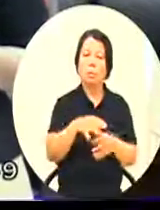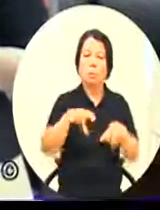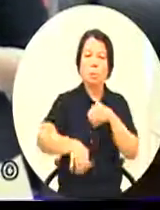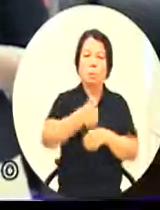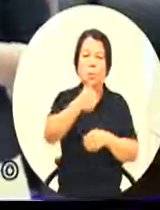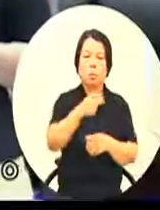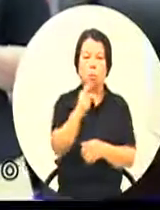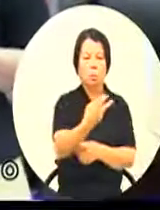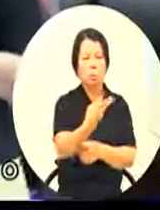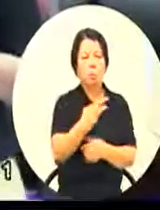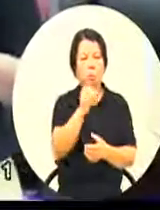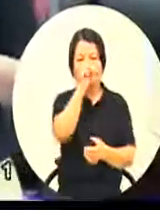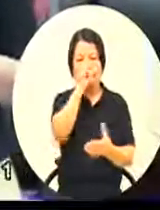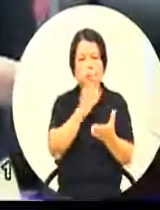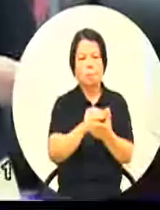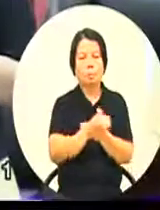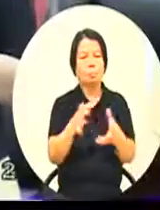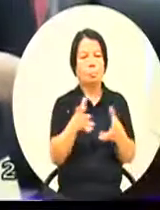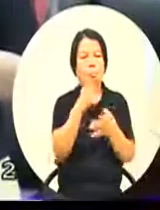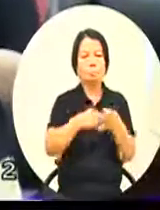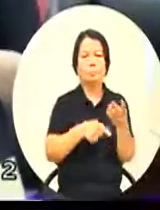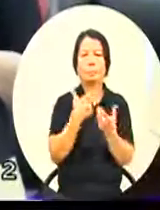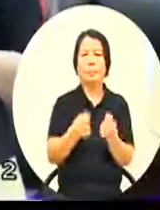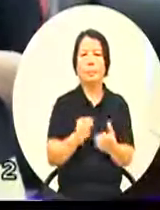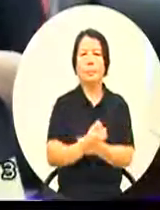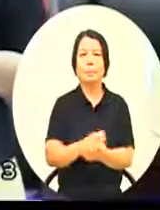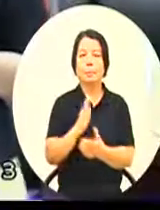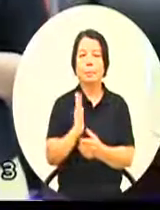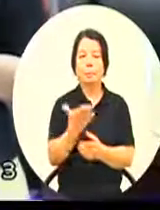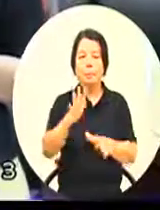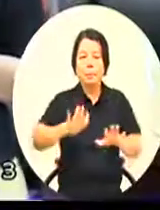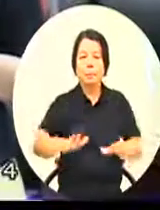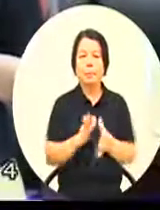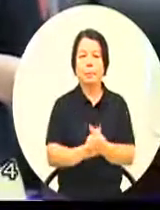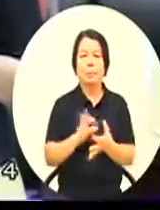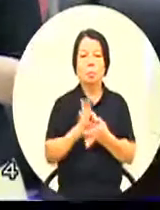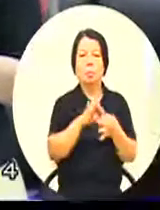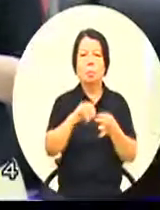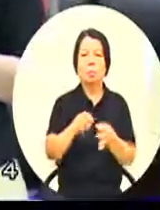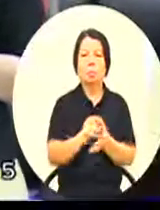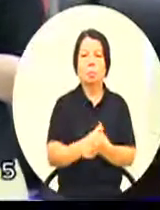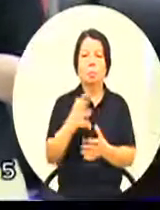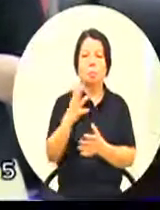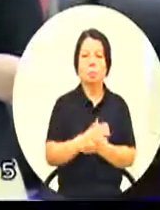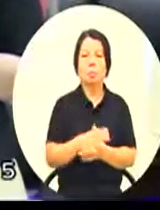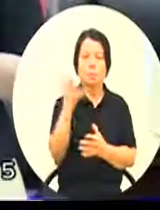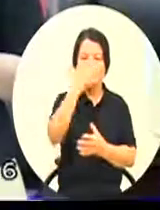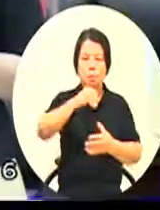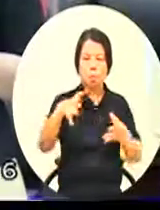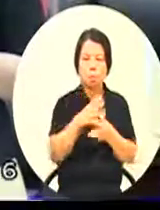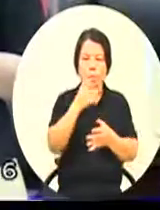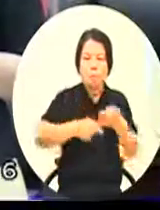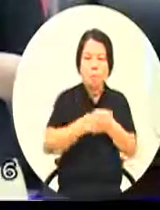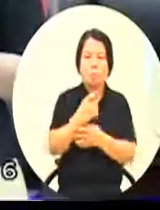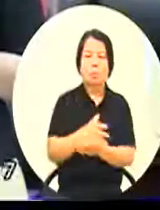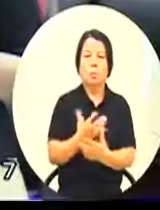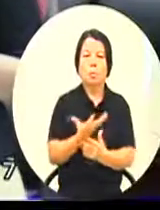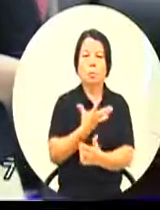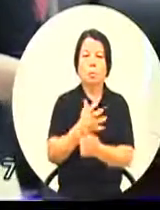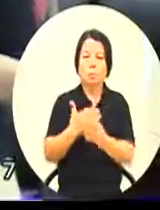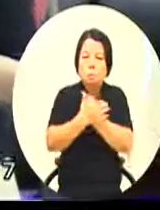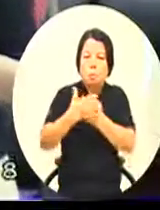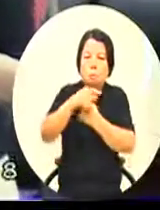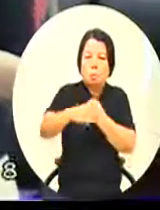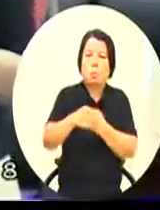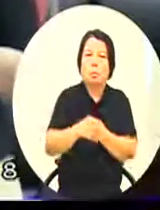朋友哎，也是好同事哎。但我觉得今天我为了这个老同事，愿意捍卫文化局，捍卫到这种程